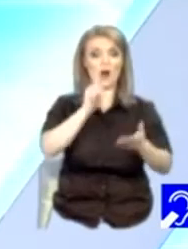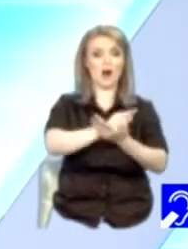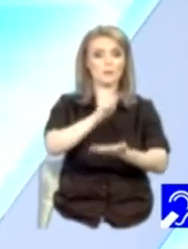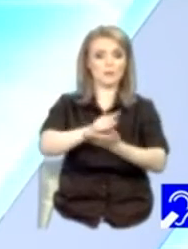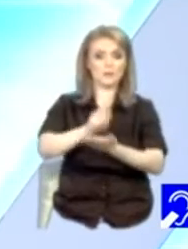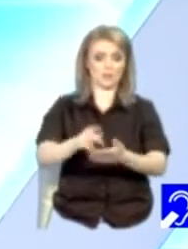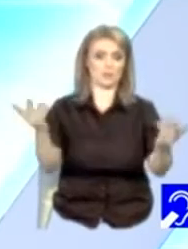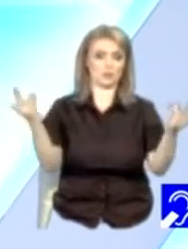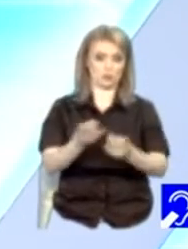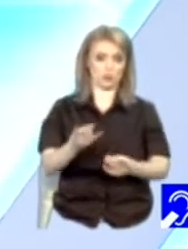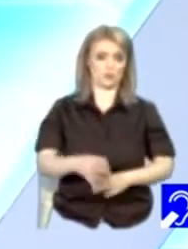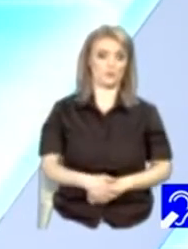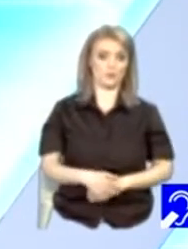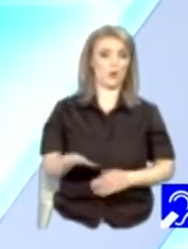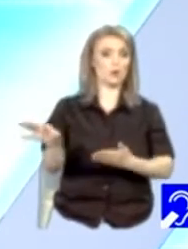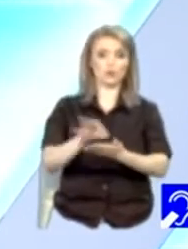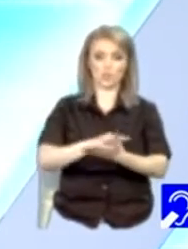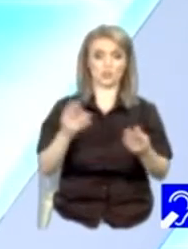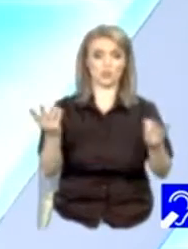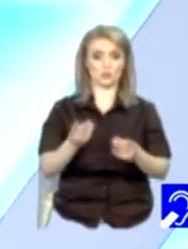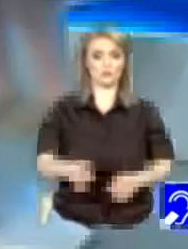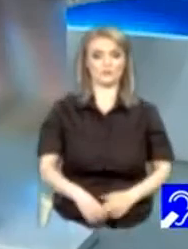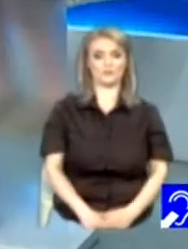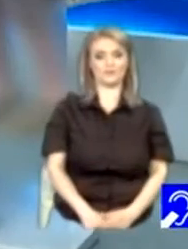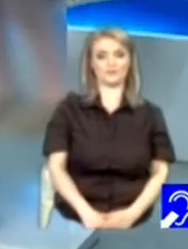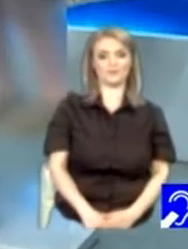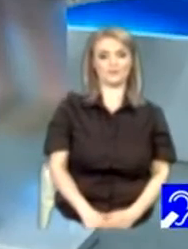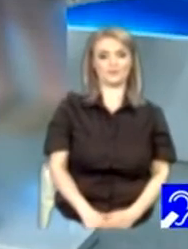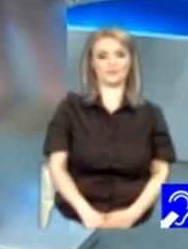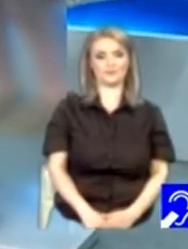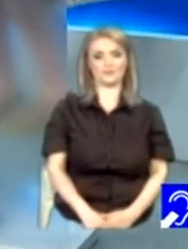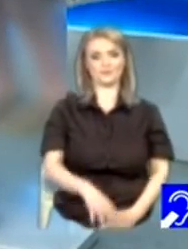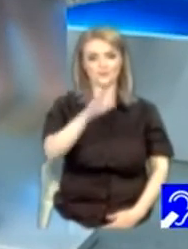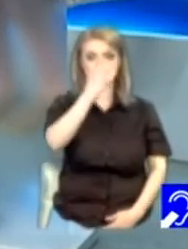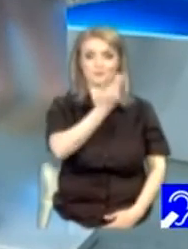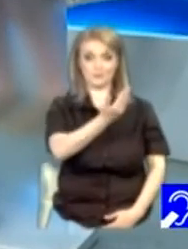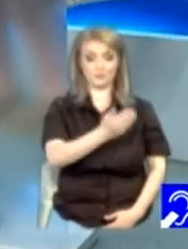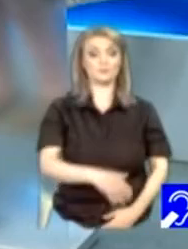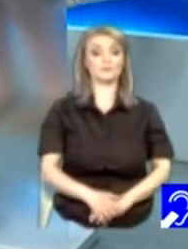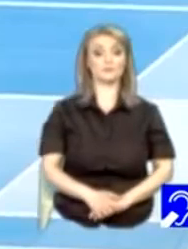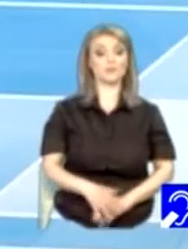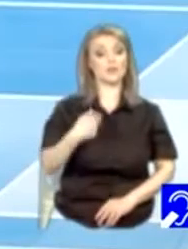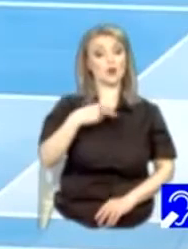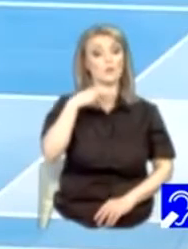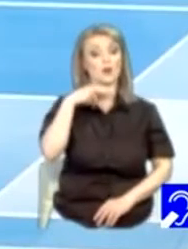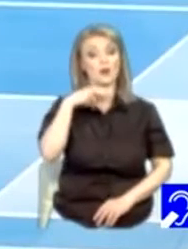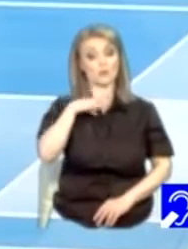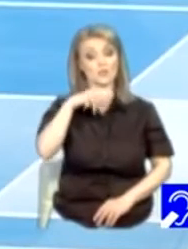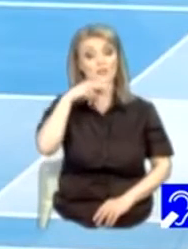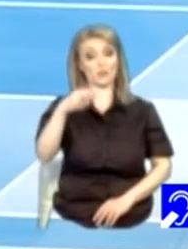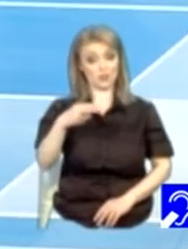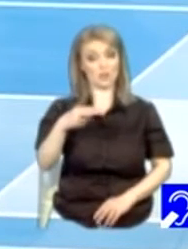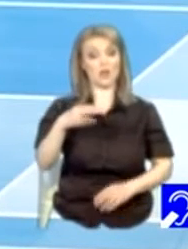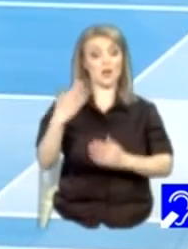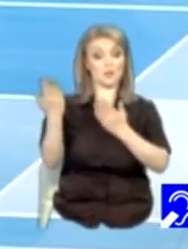un imperativ pentru noi. Mulțumesc. Mulțumesc și eu. Domnule Burlacu, am observat că pe listele